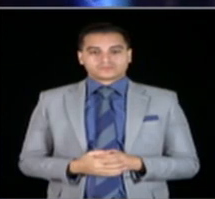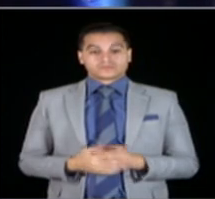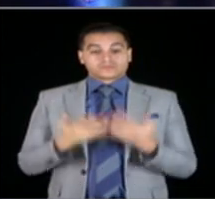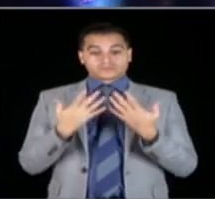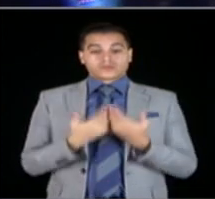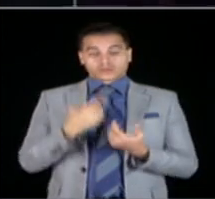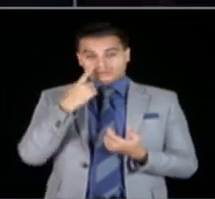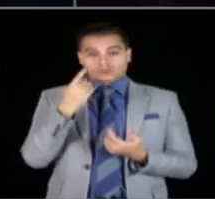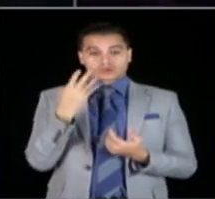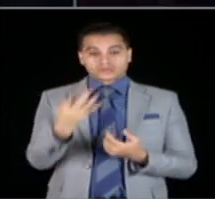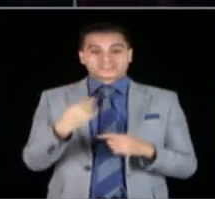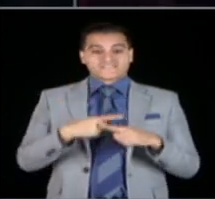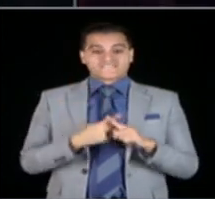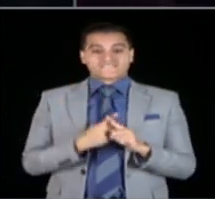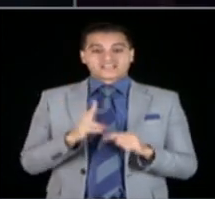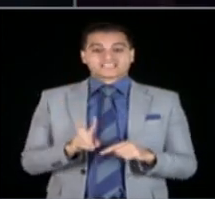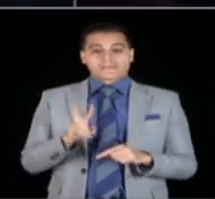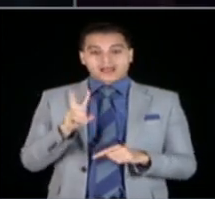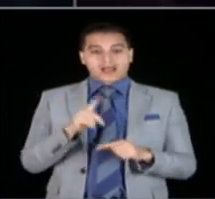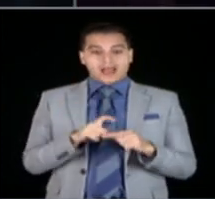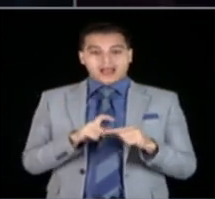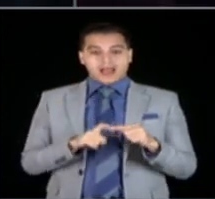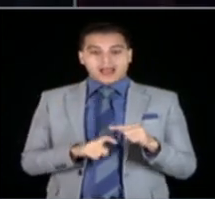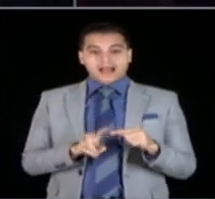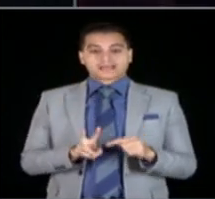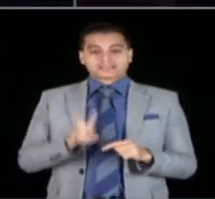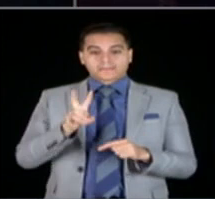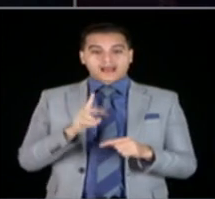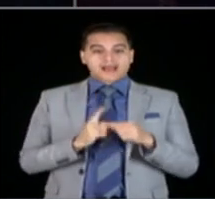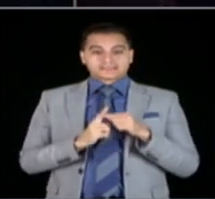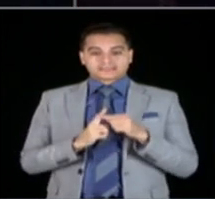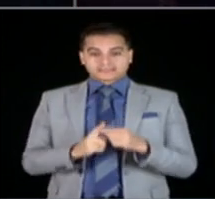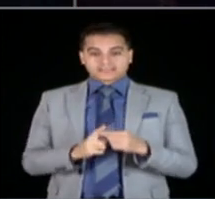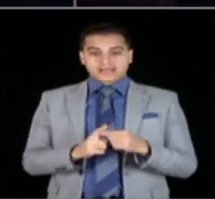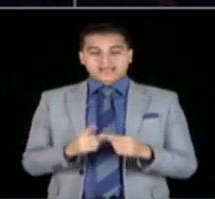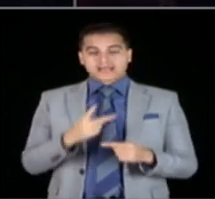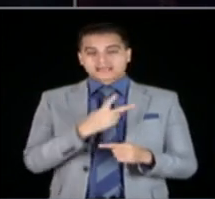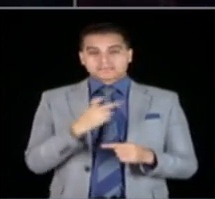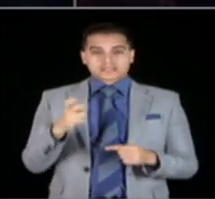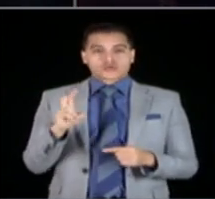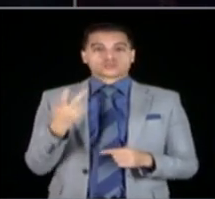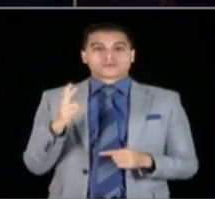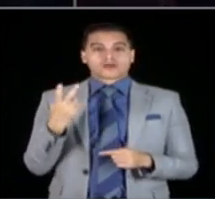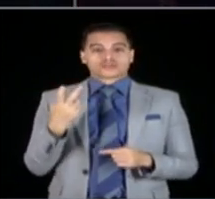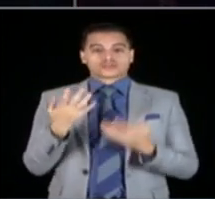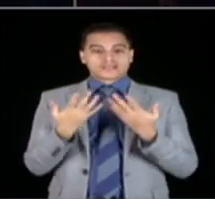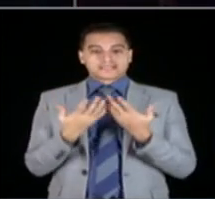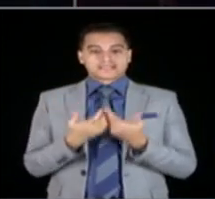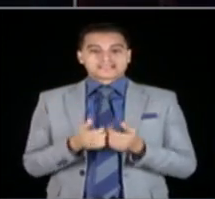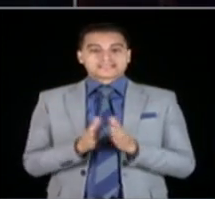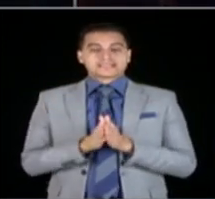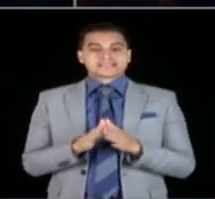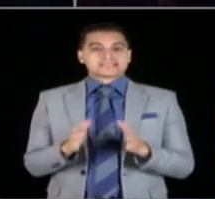حل المسألة الآتية: 31 في 7 على 7 زائد